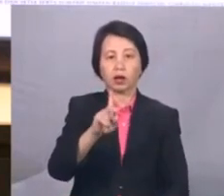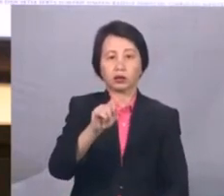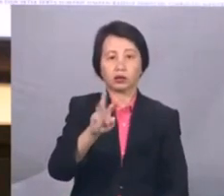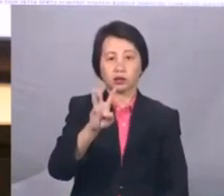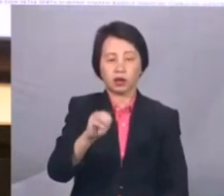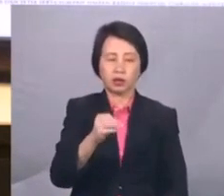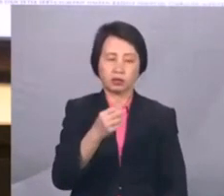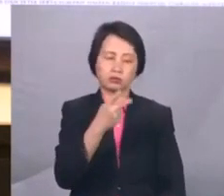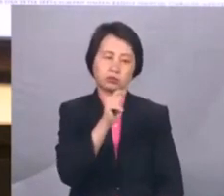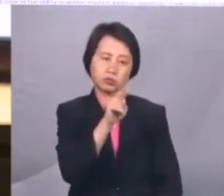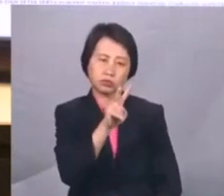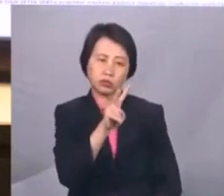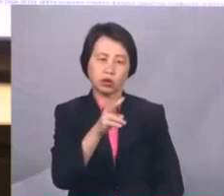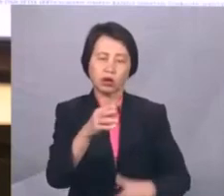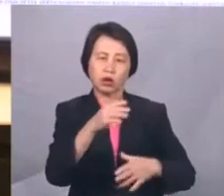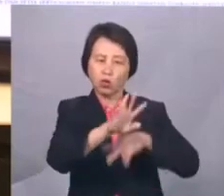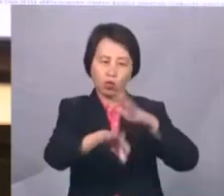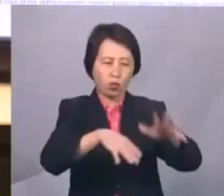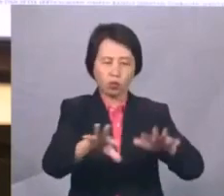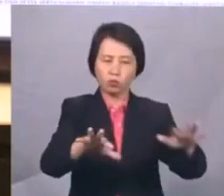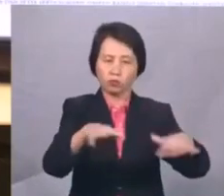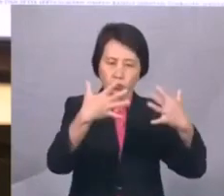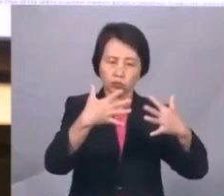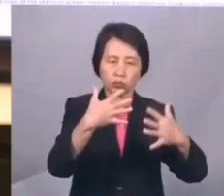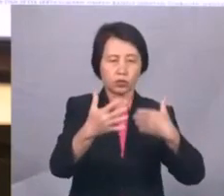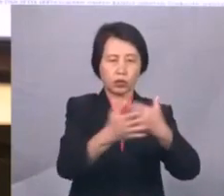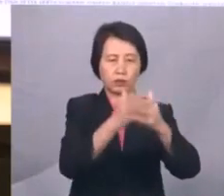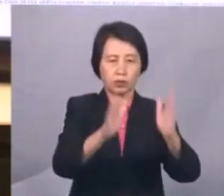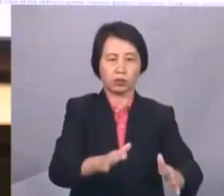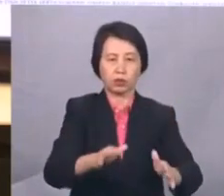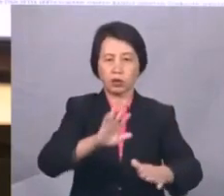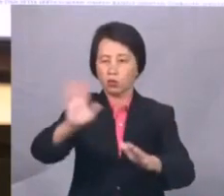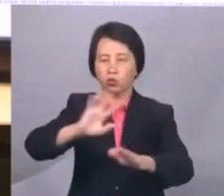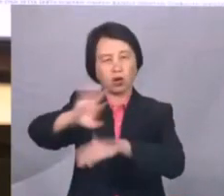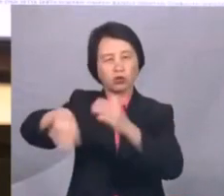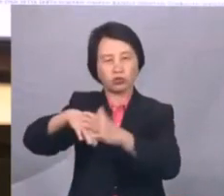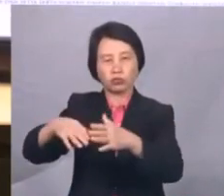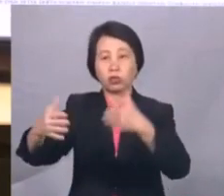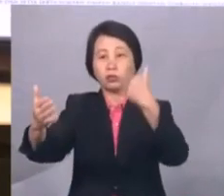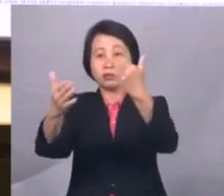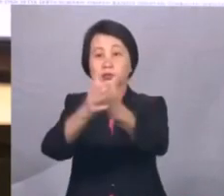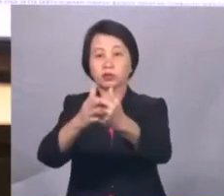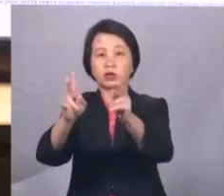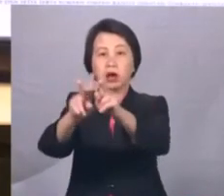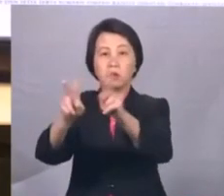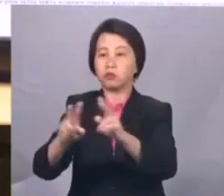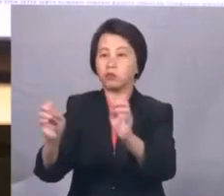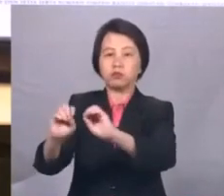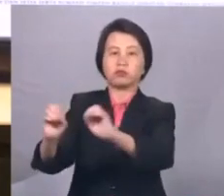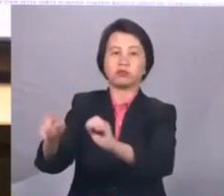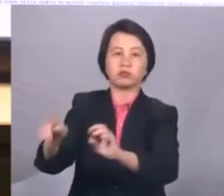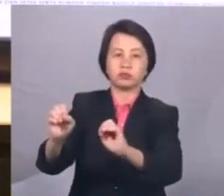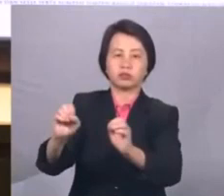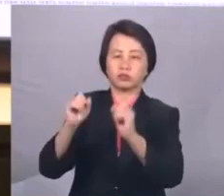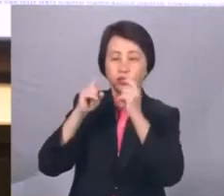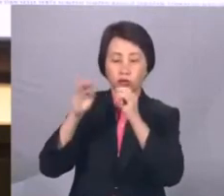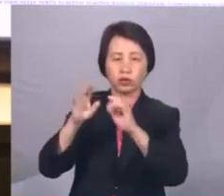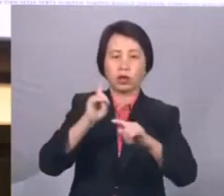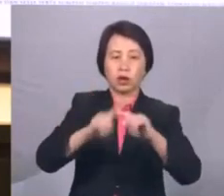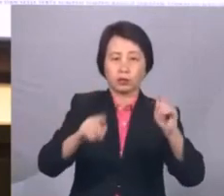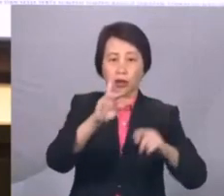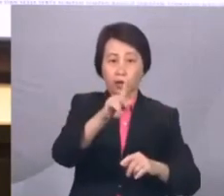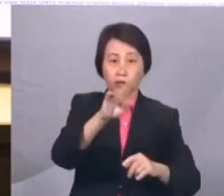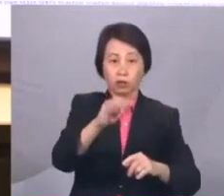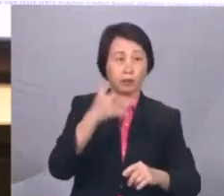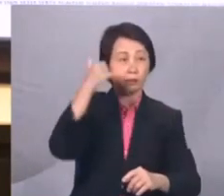sebab ianya sampai ke bawah tidak semua saluran Widya masalah sampai ke kampung-kampung tetapi arti M sampai